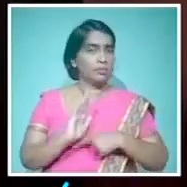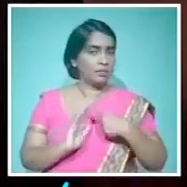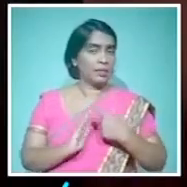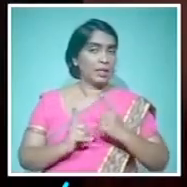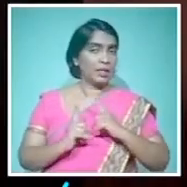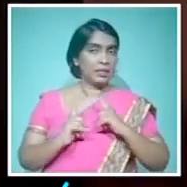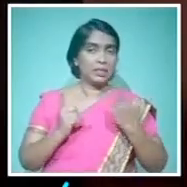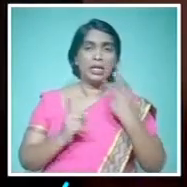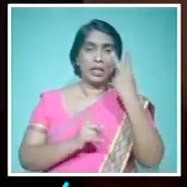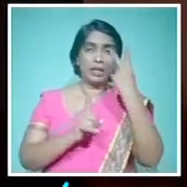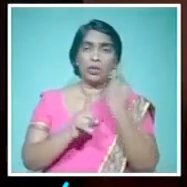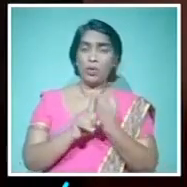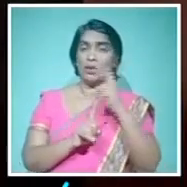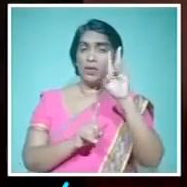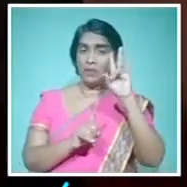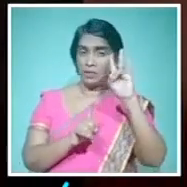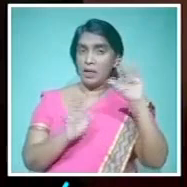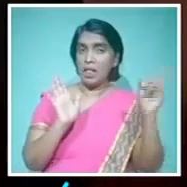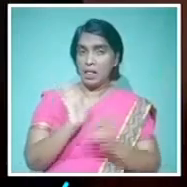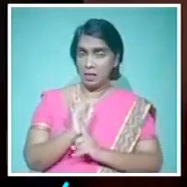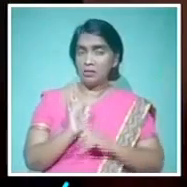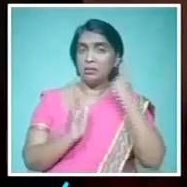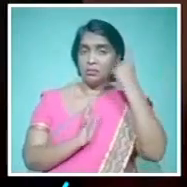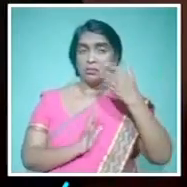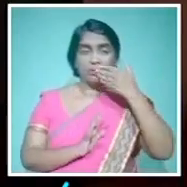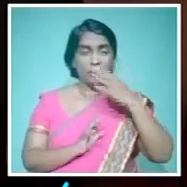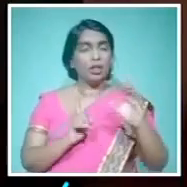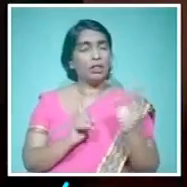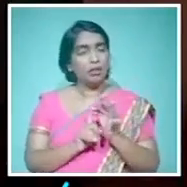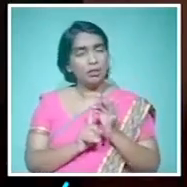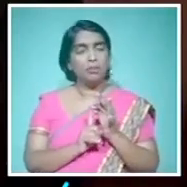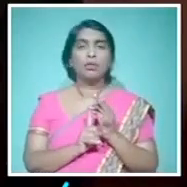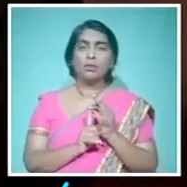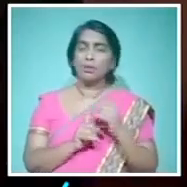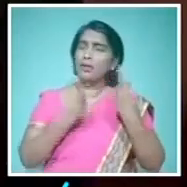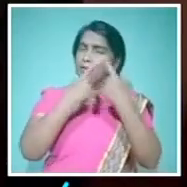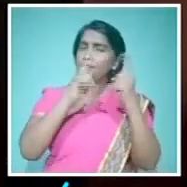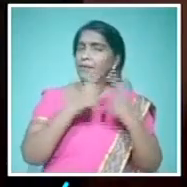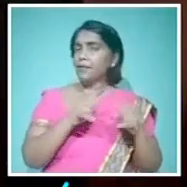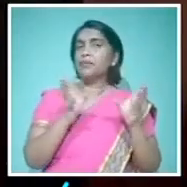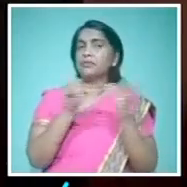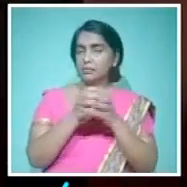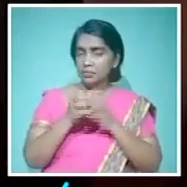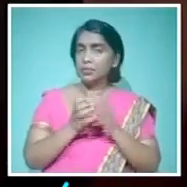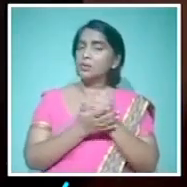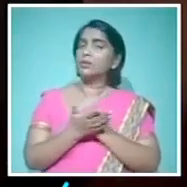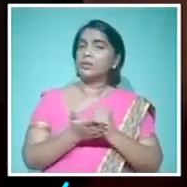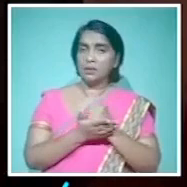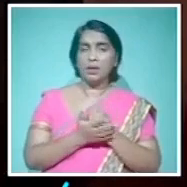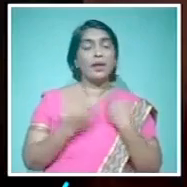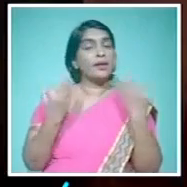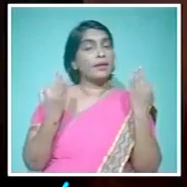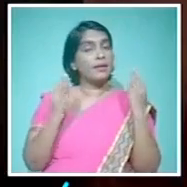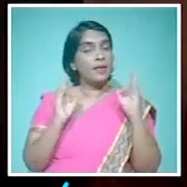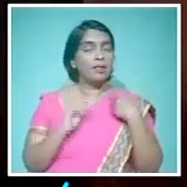ජීවත් වෙන 2.25 ලක්ෂයක් ඉන්න ජනතාව උගතුන් බුද්ධිමත්තුන් දුප්පතුන් ඒ වගේම විවිධ ක්ෂේත්‍රයන්වල ඒ හැම කෙනාටම